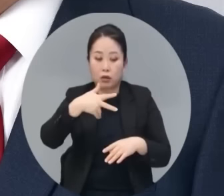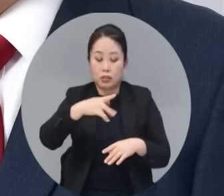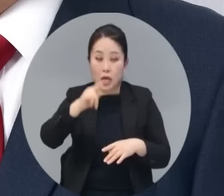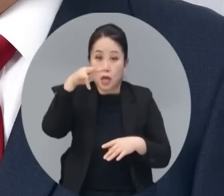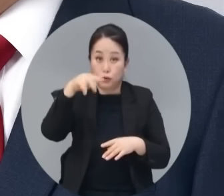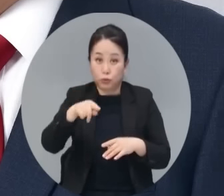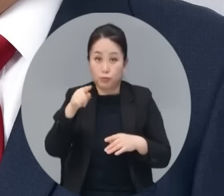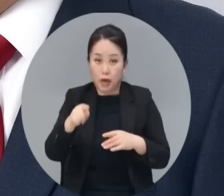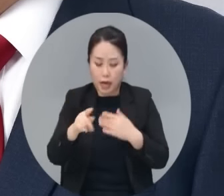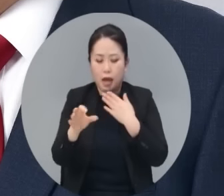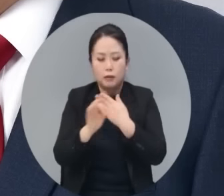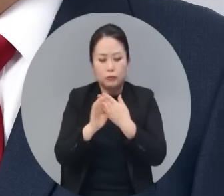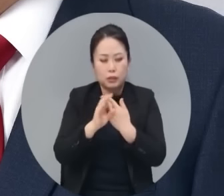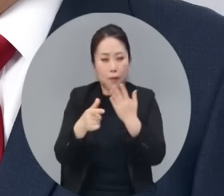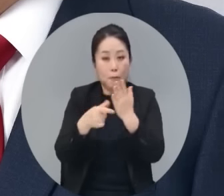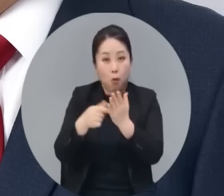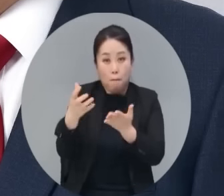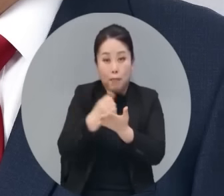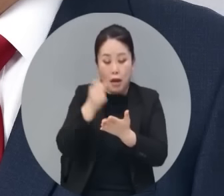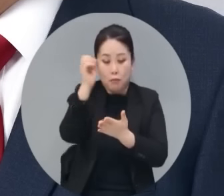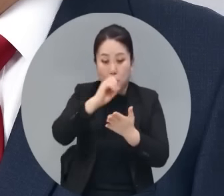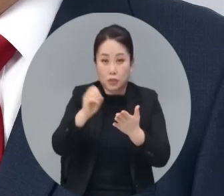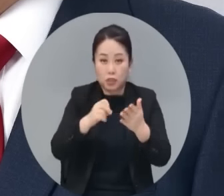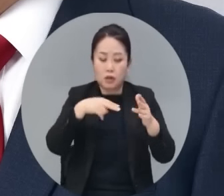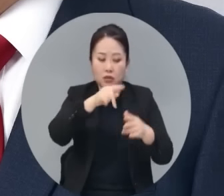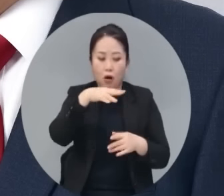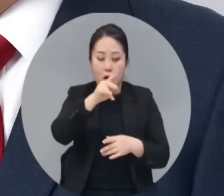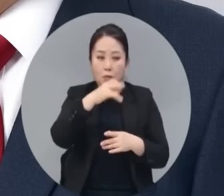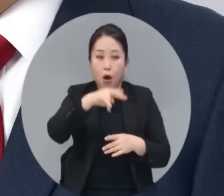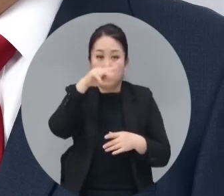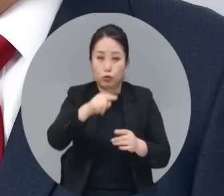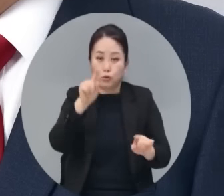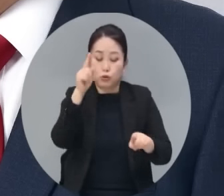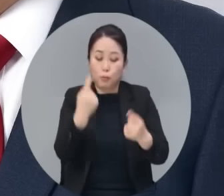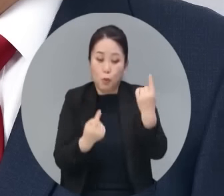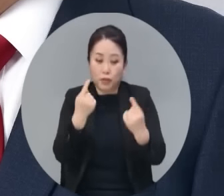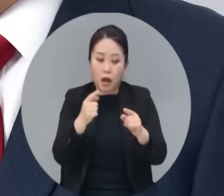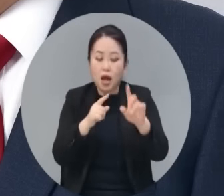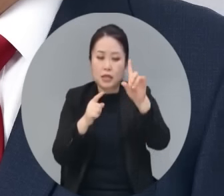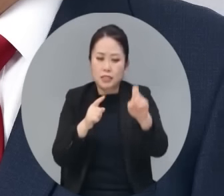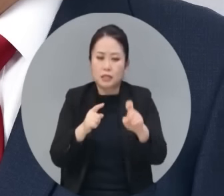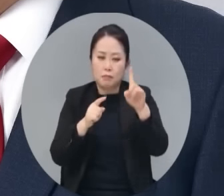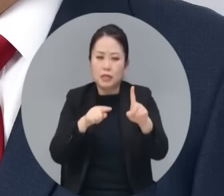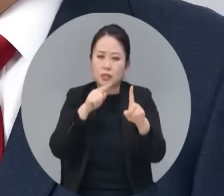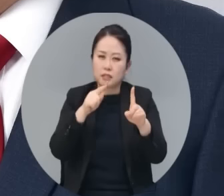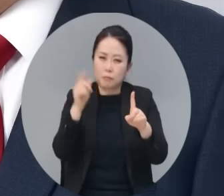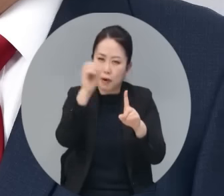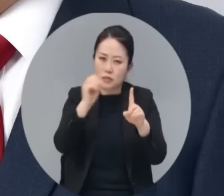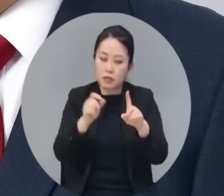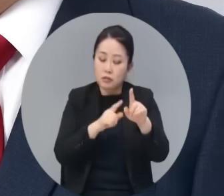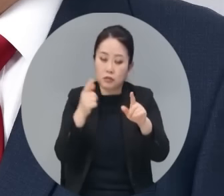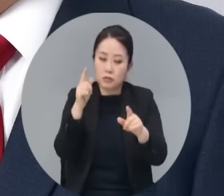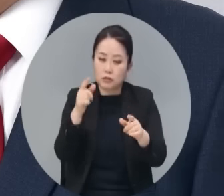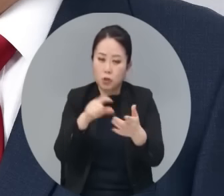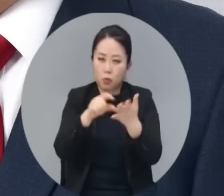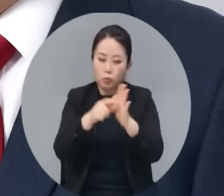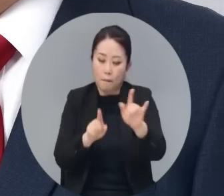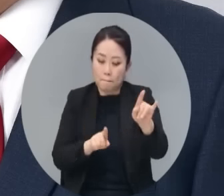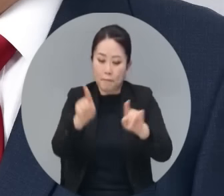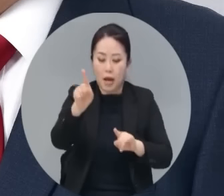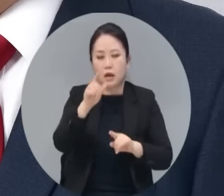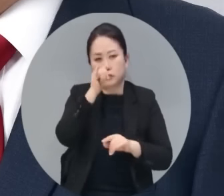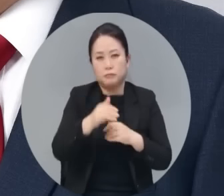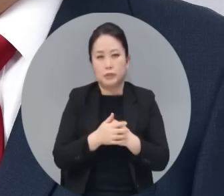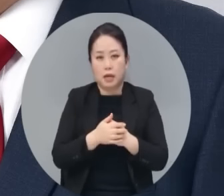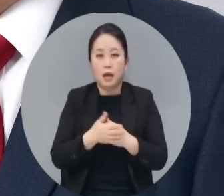후보가 가상 득표율에서 국민의 힘 서병수 후보를 11.6% 포인트 차이로 5차 범위 밖에서 앞섰습니다